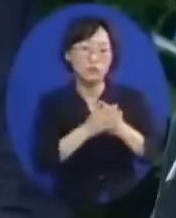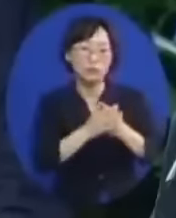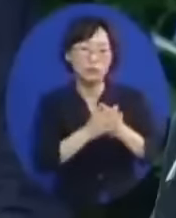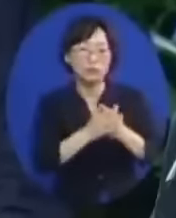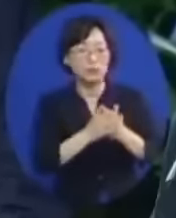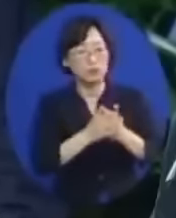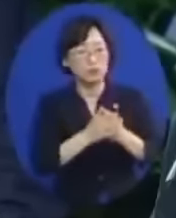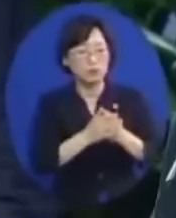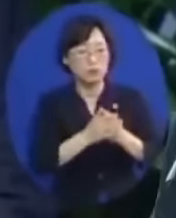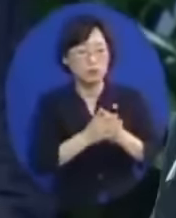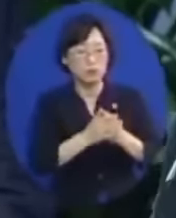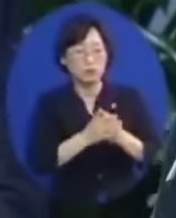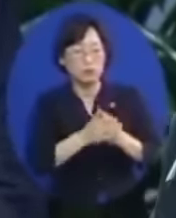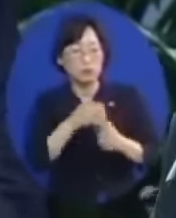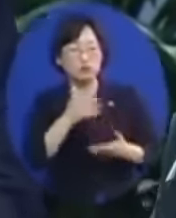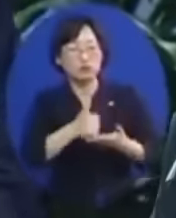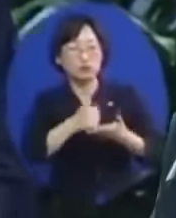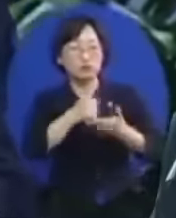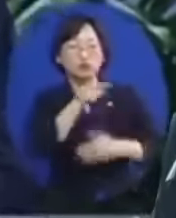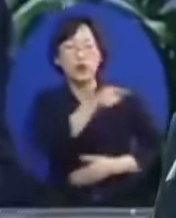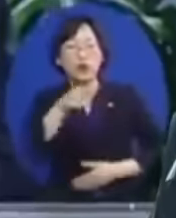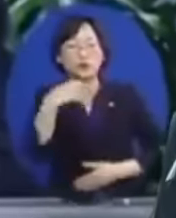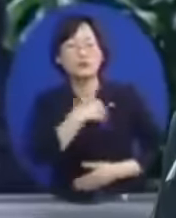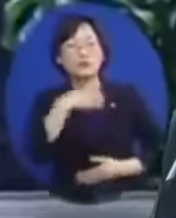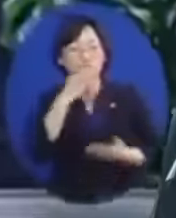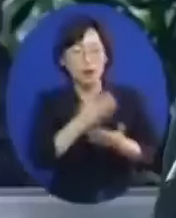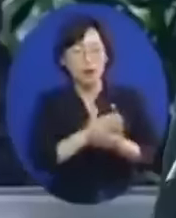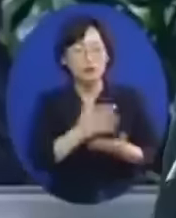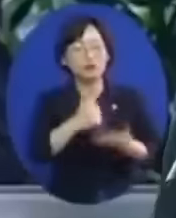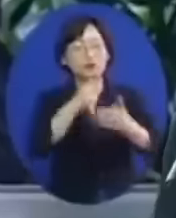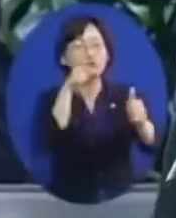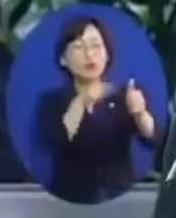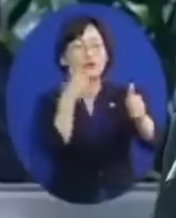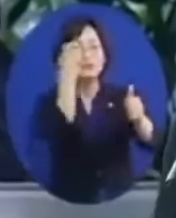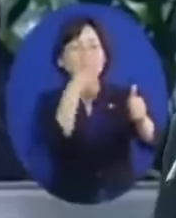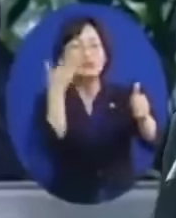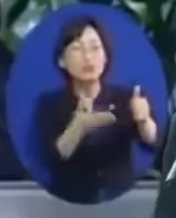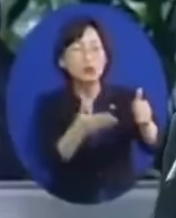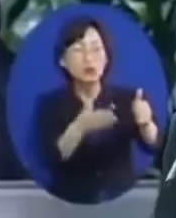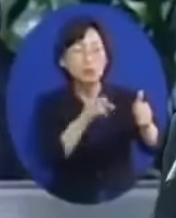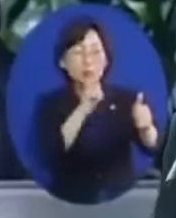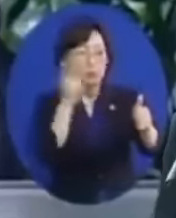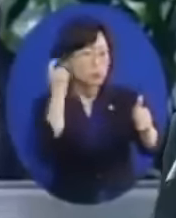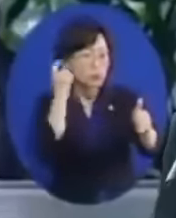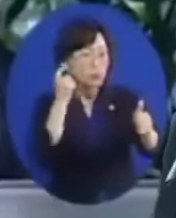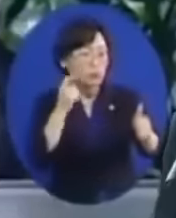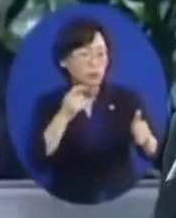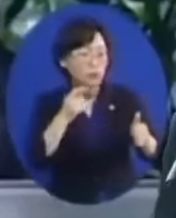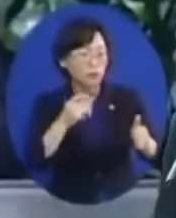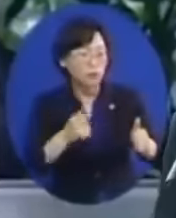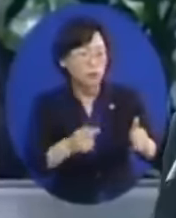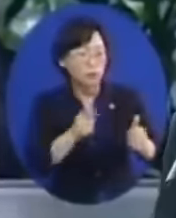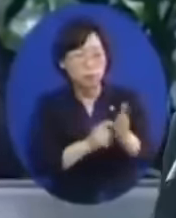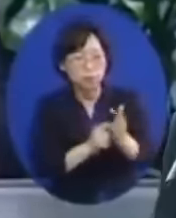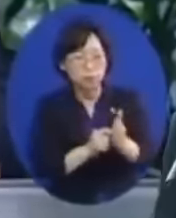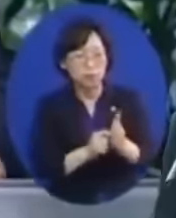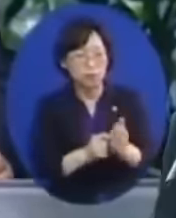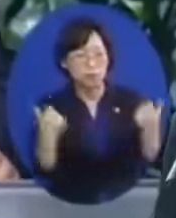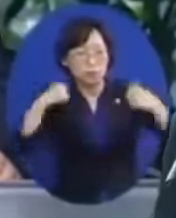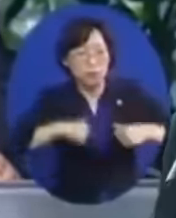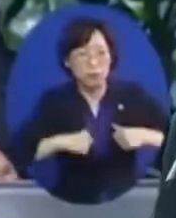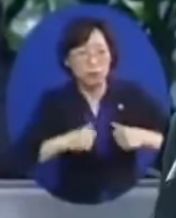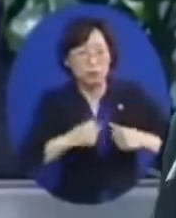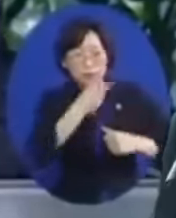말아라 주너를 지키리 주날개 아래 피하라 주너를 지키리. 그래서 정신없이 일어나서 잠옷 입은 그대로 그